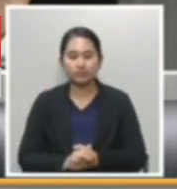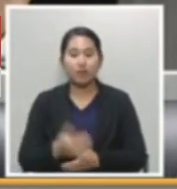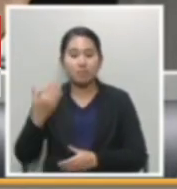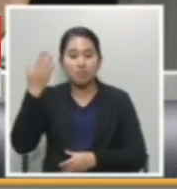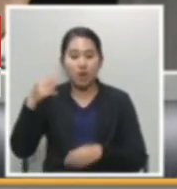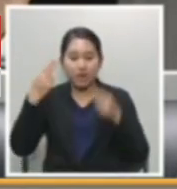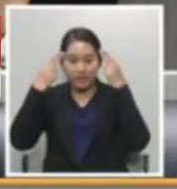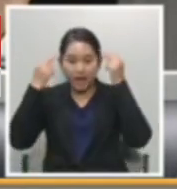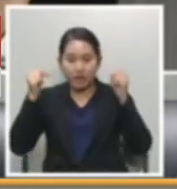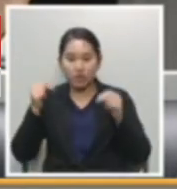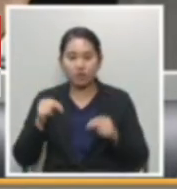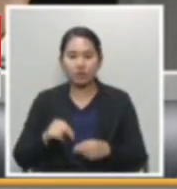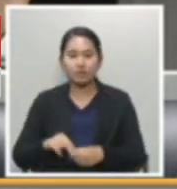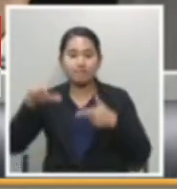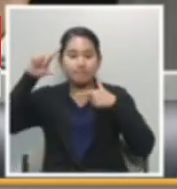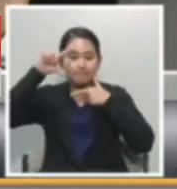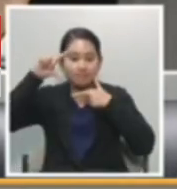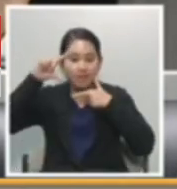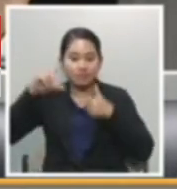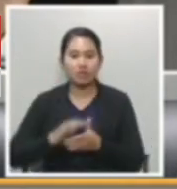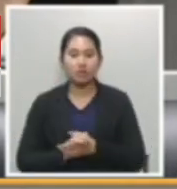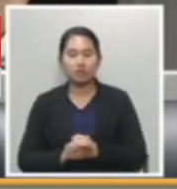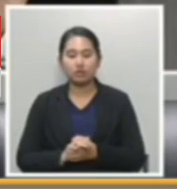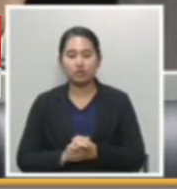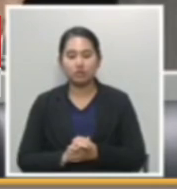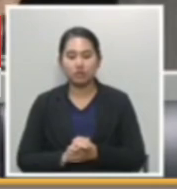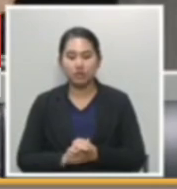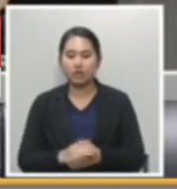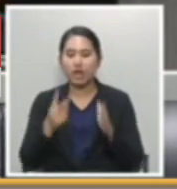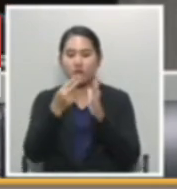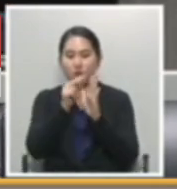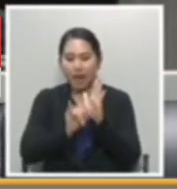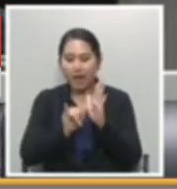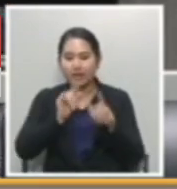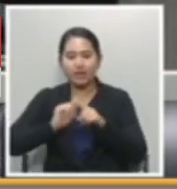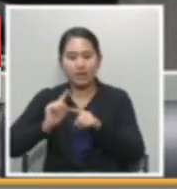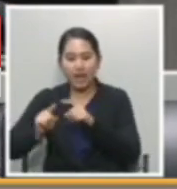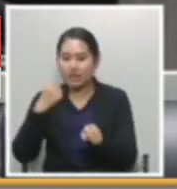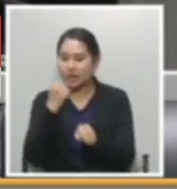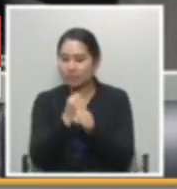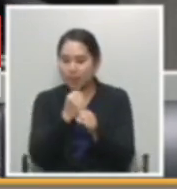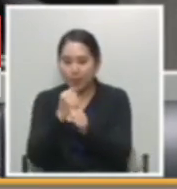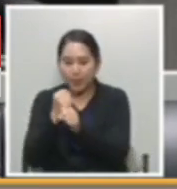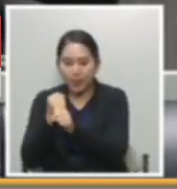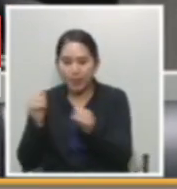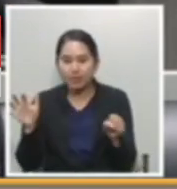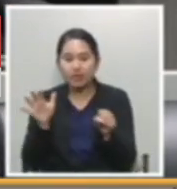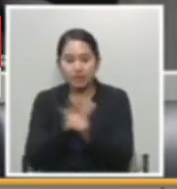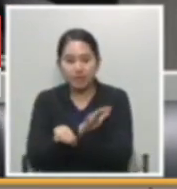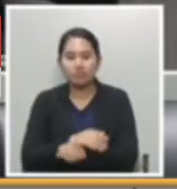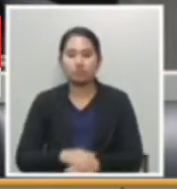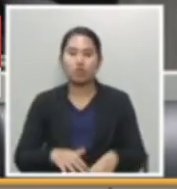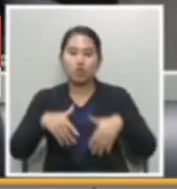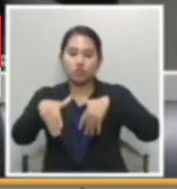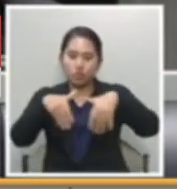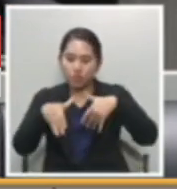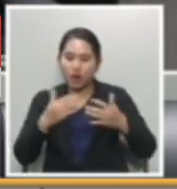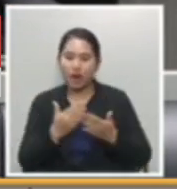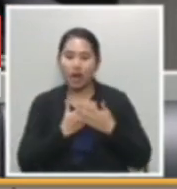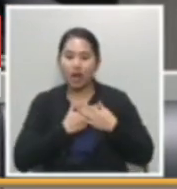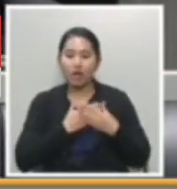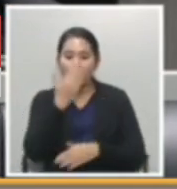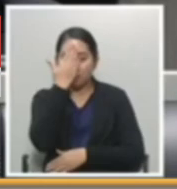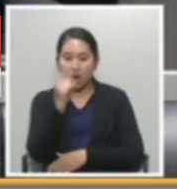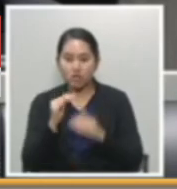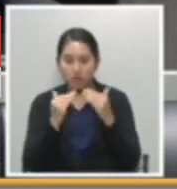หายเลือกตั้งมามีนโยบายกี่อย่างท่านทำหมดนั่นจึงครองใจประชาชนได้เพราะประชาชน